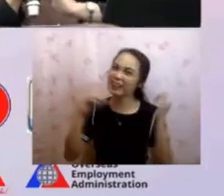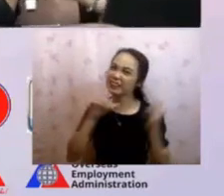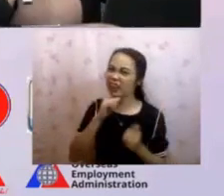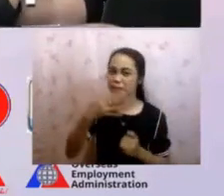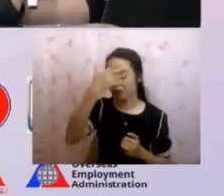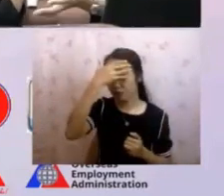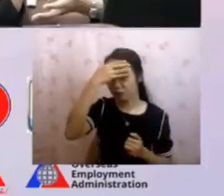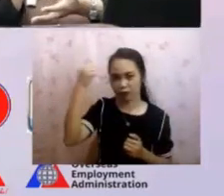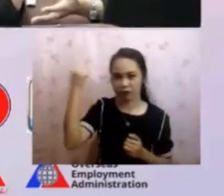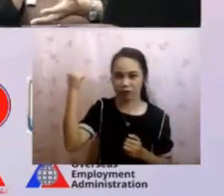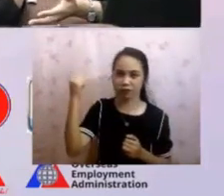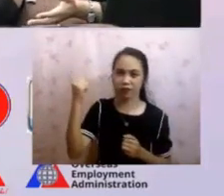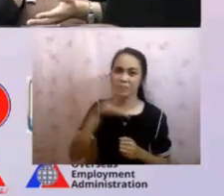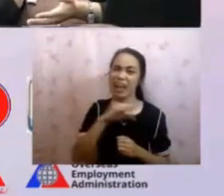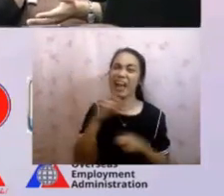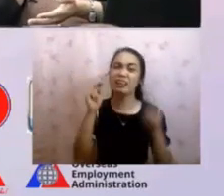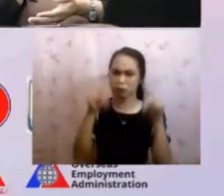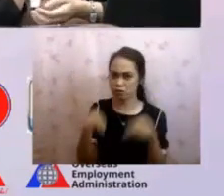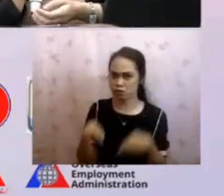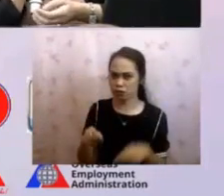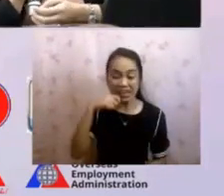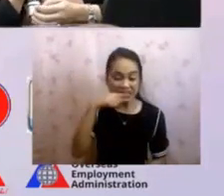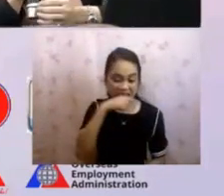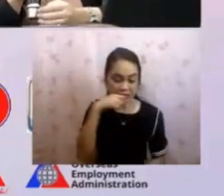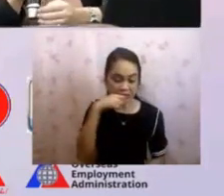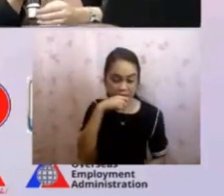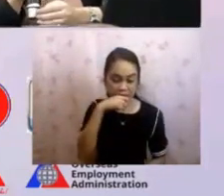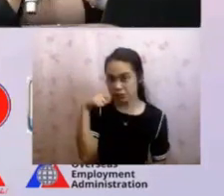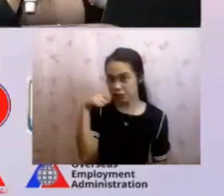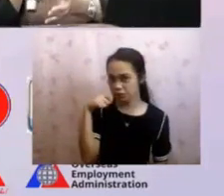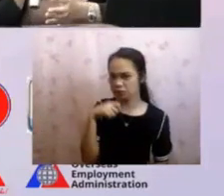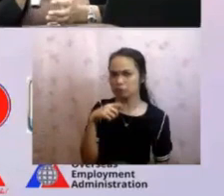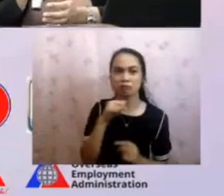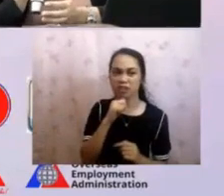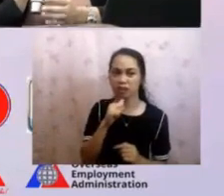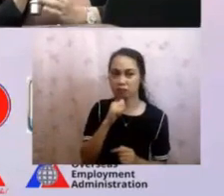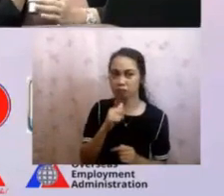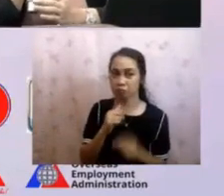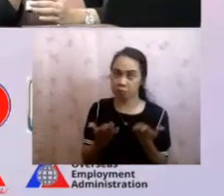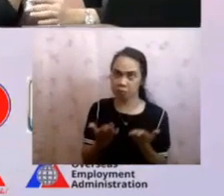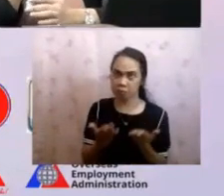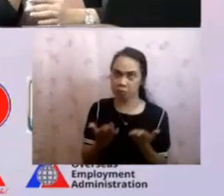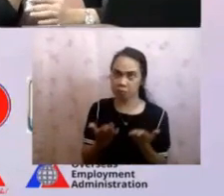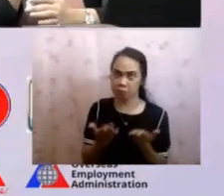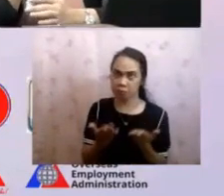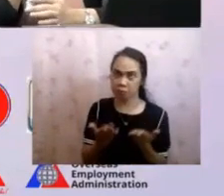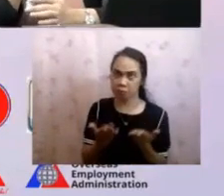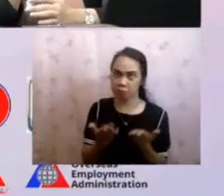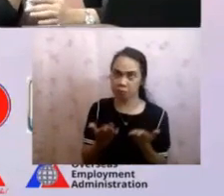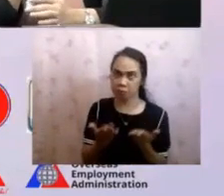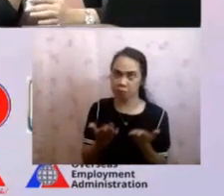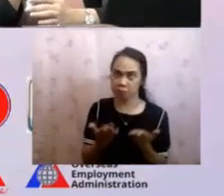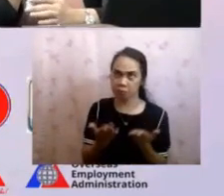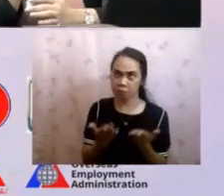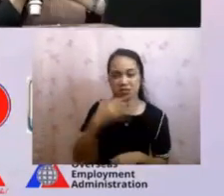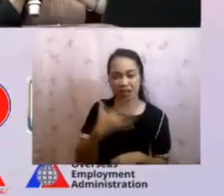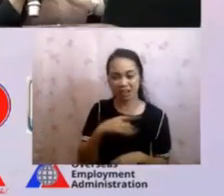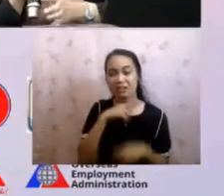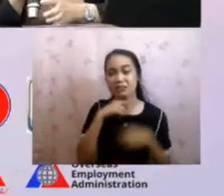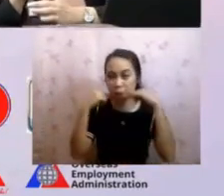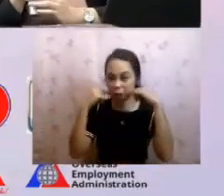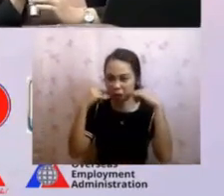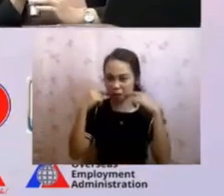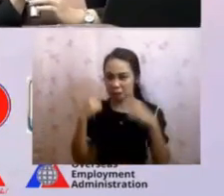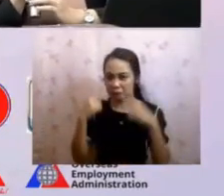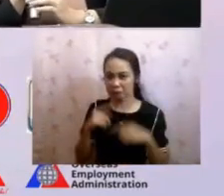So, bahala nag, of course, di ba, dapat manot presyad ta before the kuan. Kay, basi niya ginig-smile na to, napay mga makita, di ang